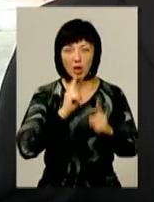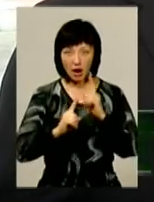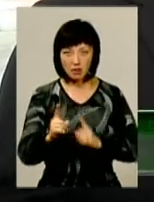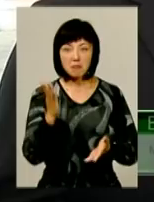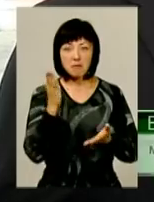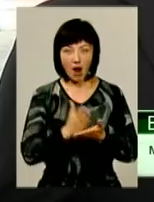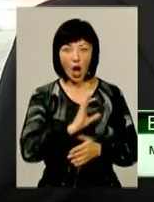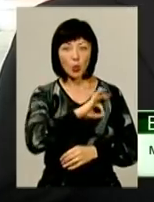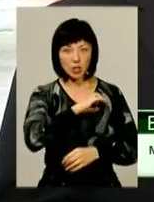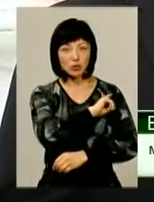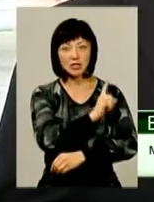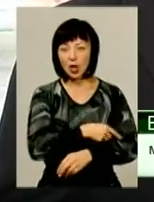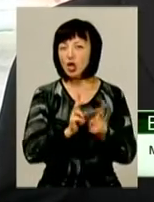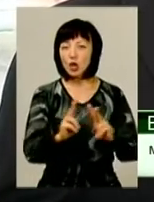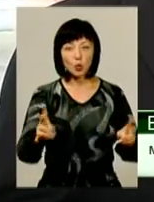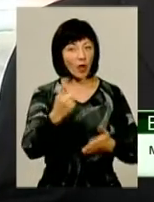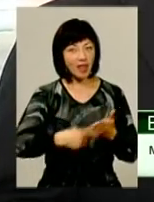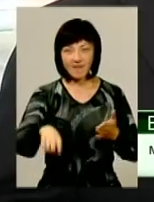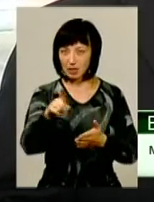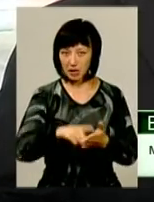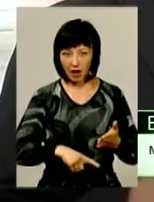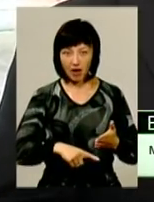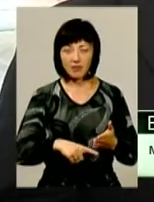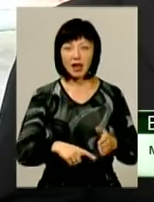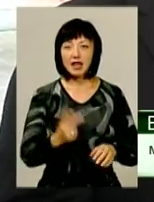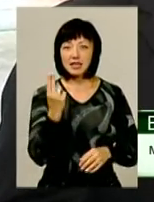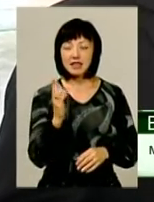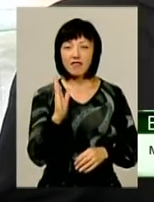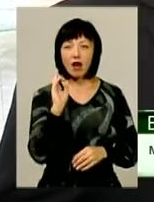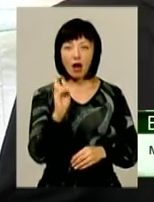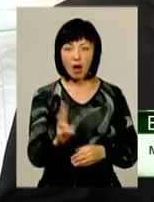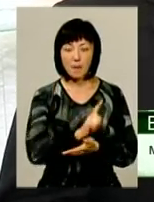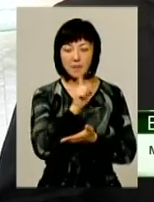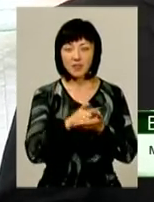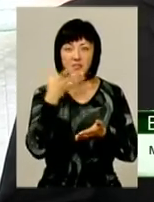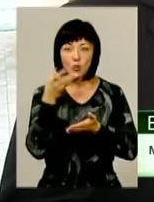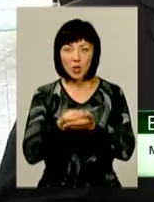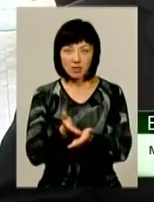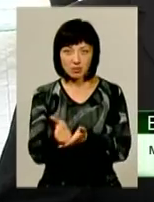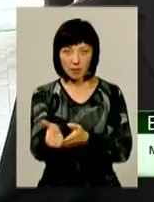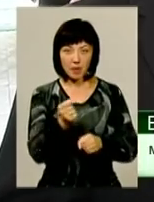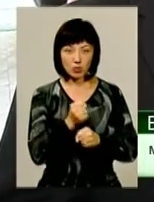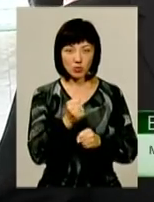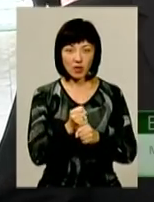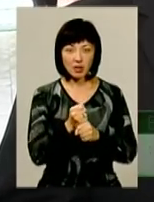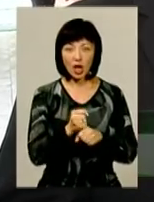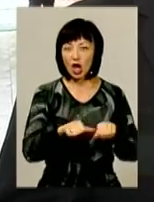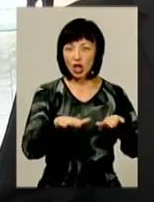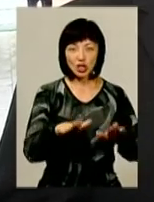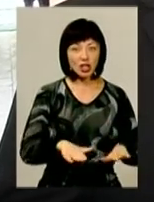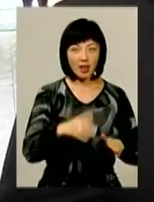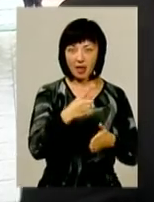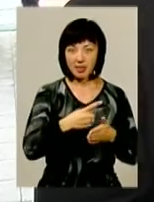сили, його ніхто не відміняв, ЦВК повинно було вже в своїй процедурі працювати. Значить, рішення не відмінено обласної